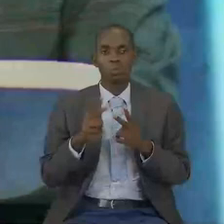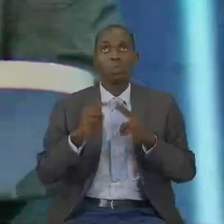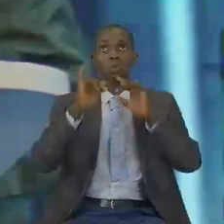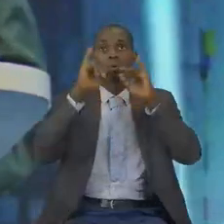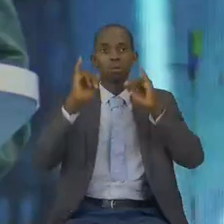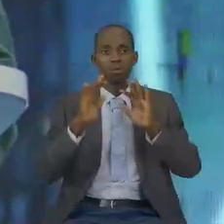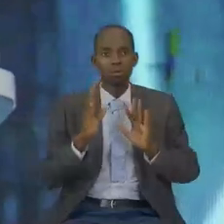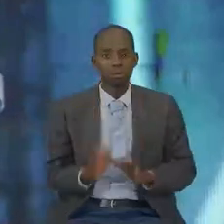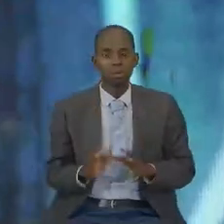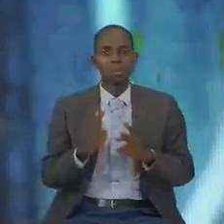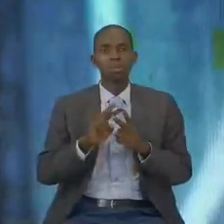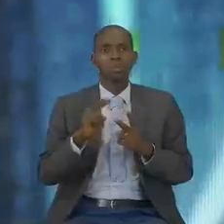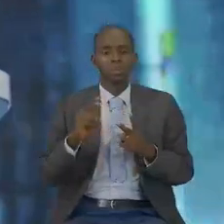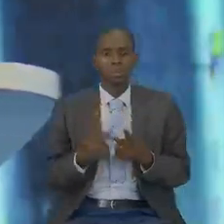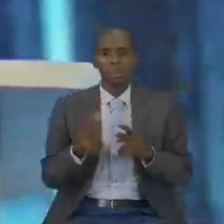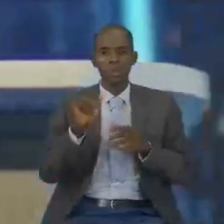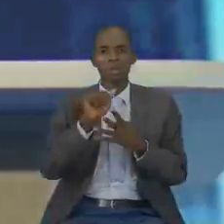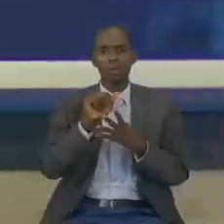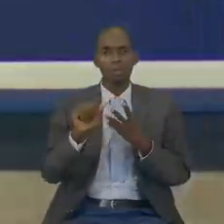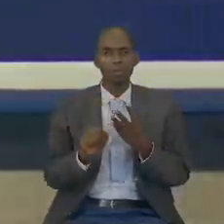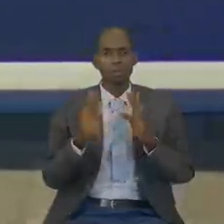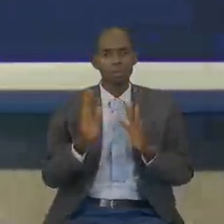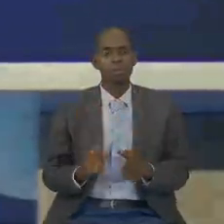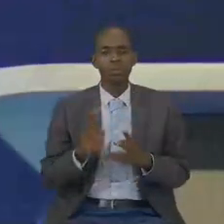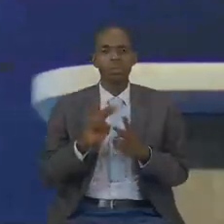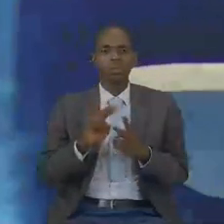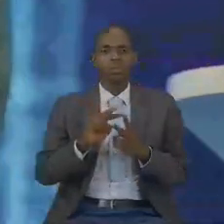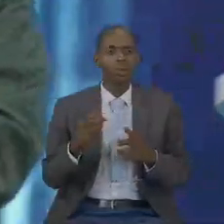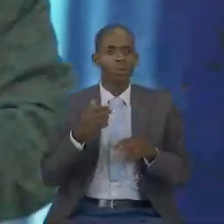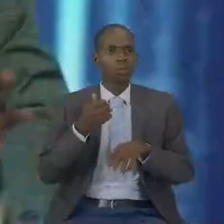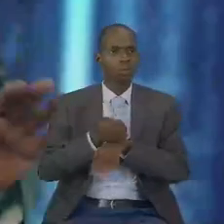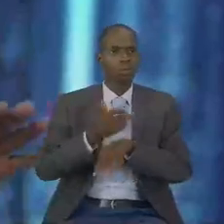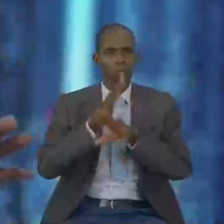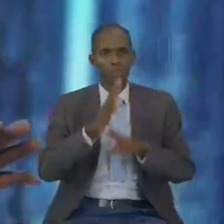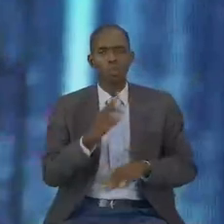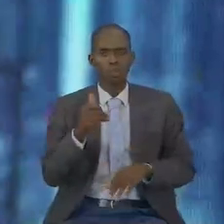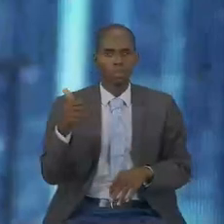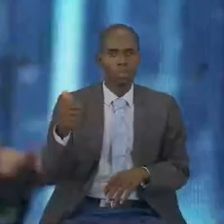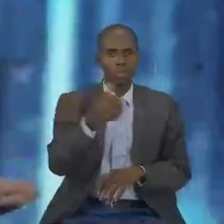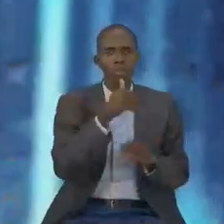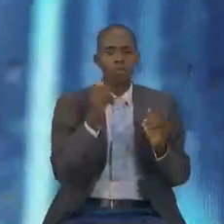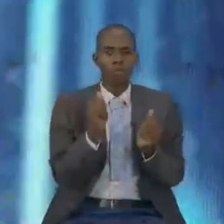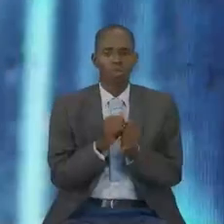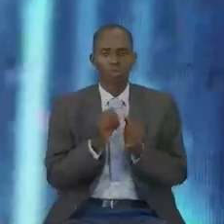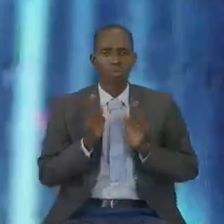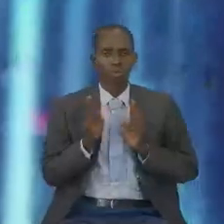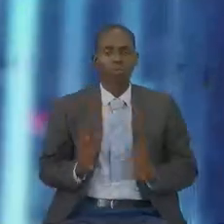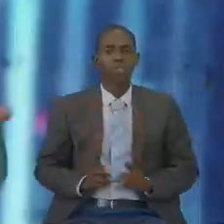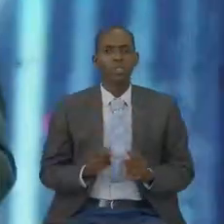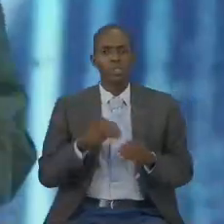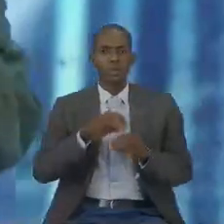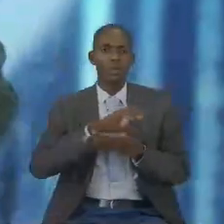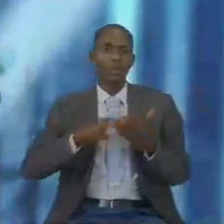les adultères, ni les efféminés, ni les infâmes, ni les voleurs, ni les cupides, ni